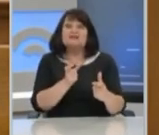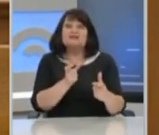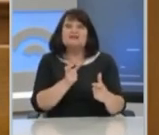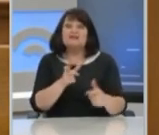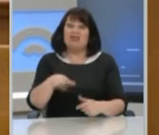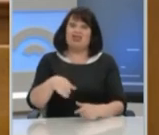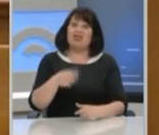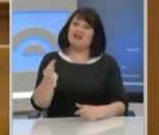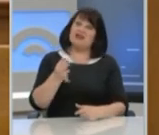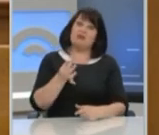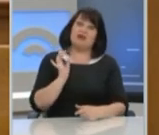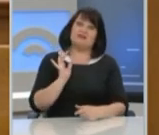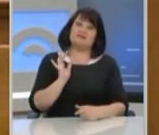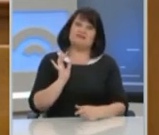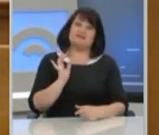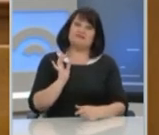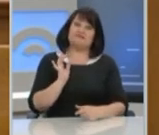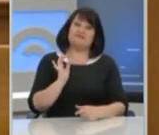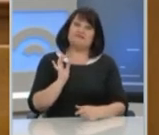Κυρίες και κύριοι συνάδελφοι,